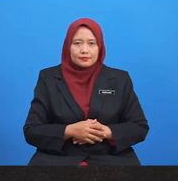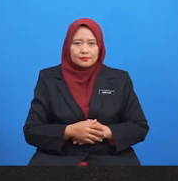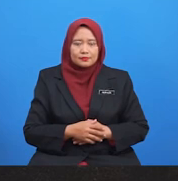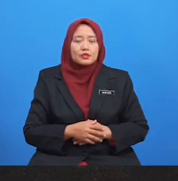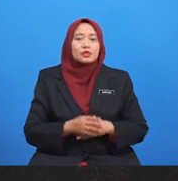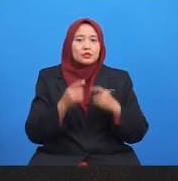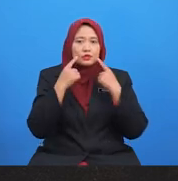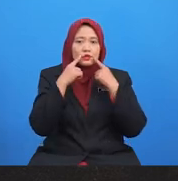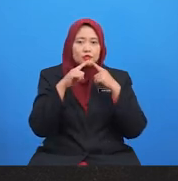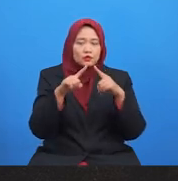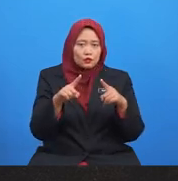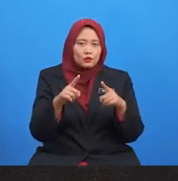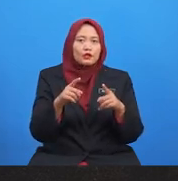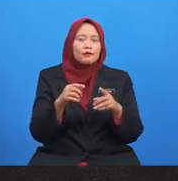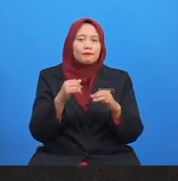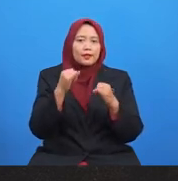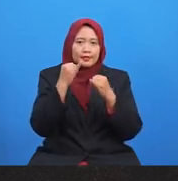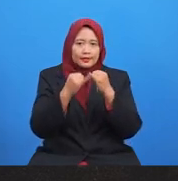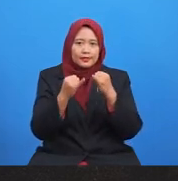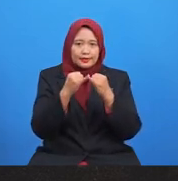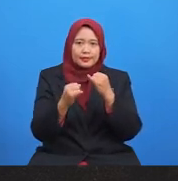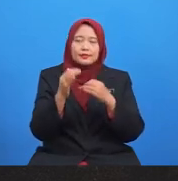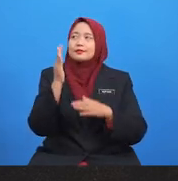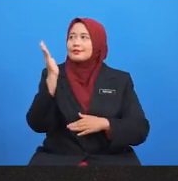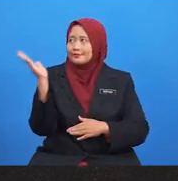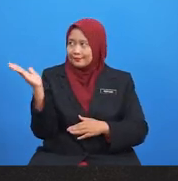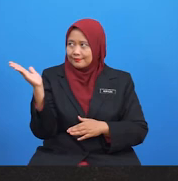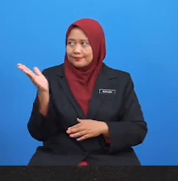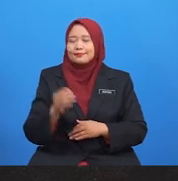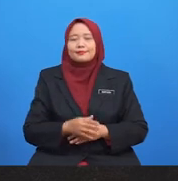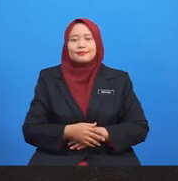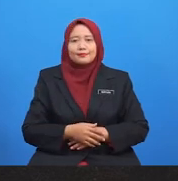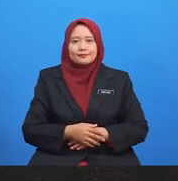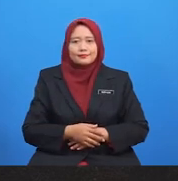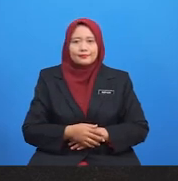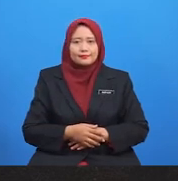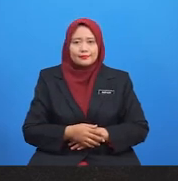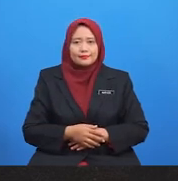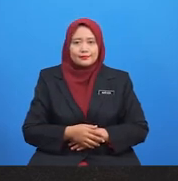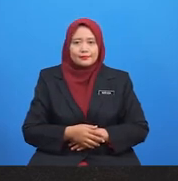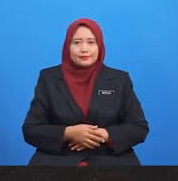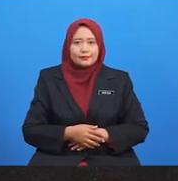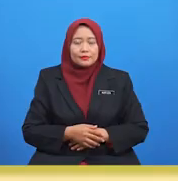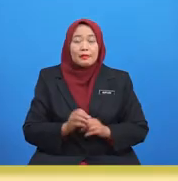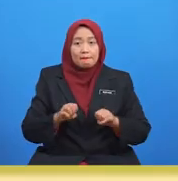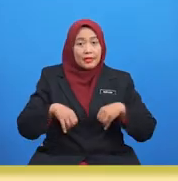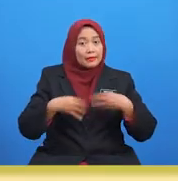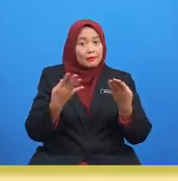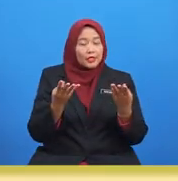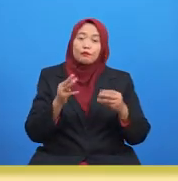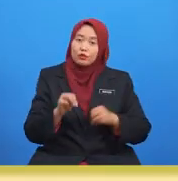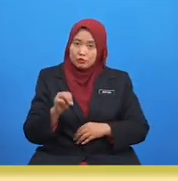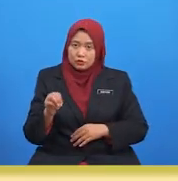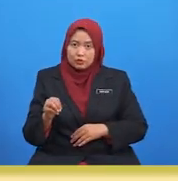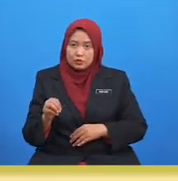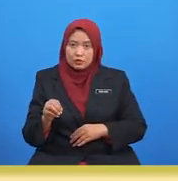Maka jawapan akhir kita untuk soalan ini ialah 108 per 5 pi. Bagaimana